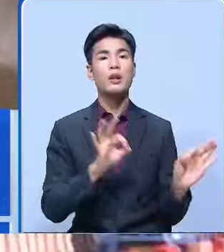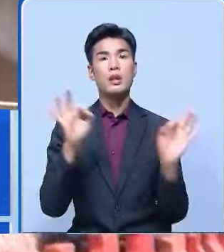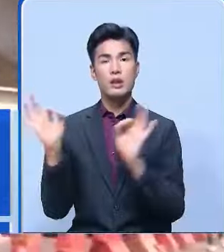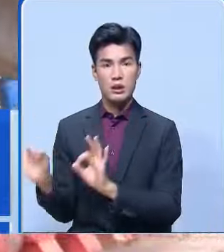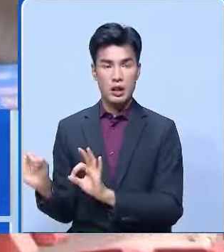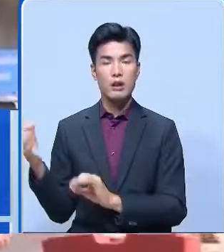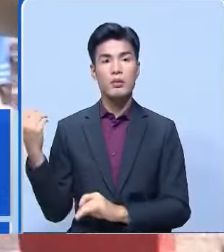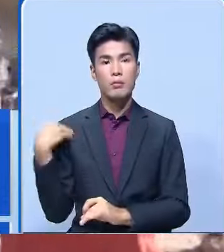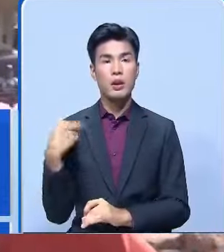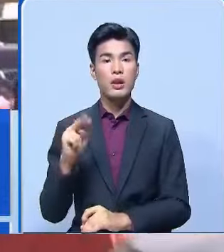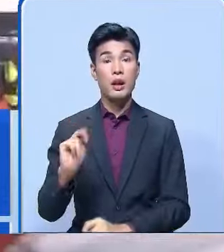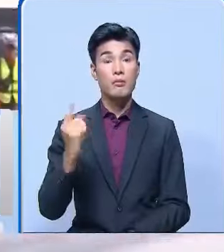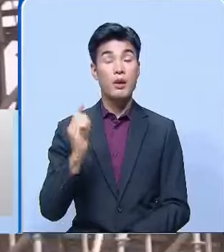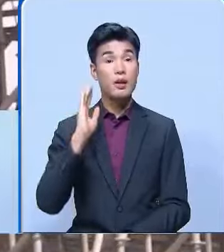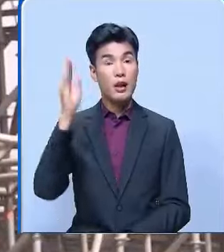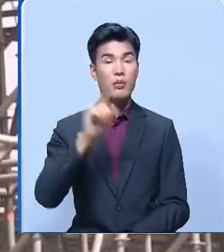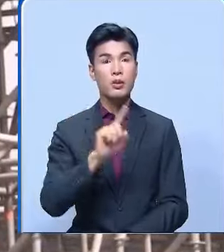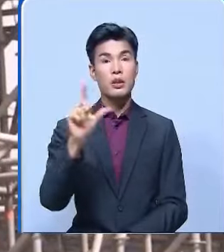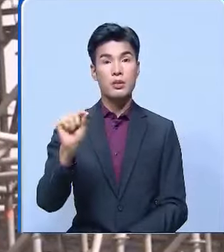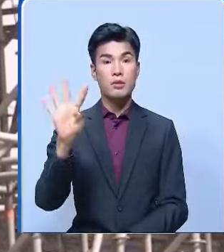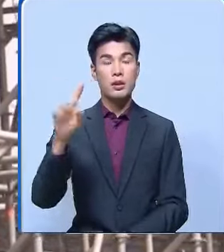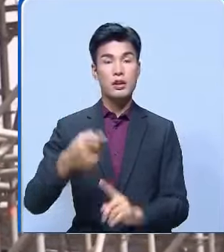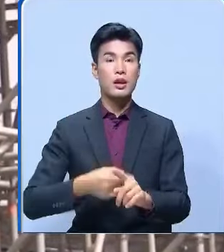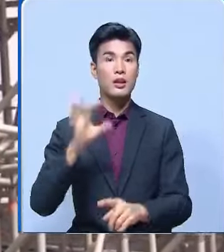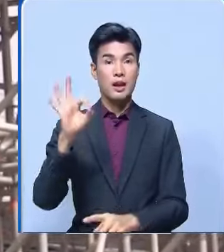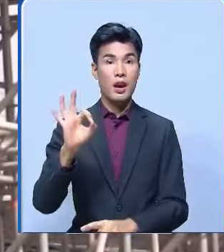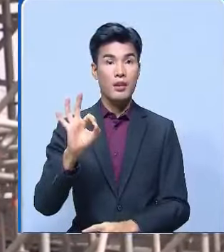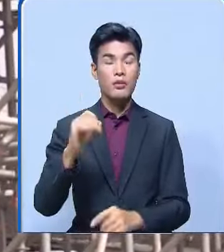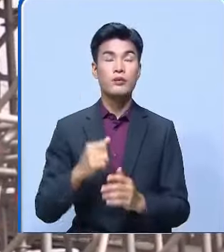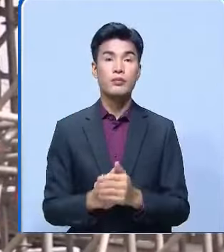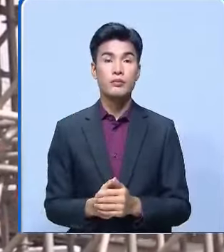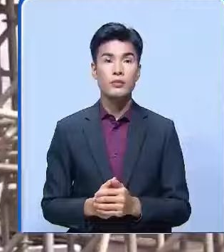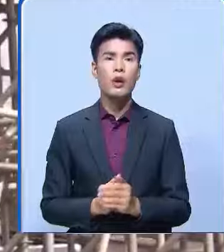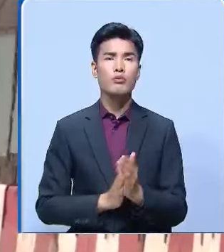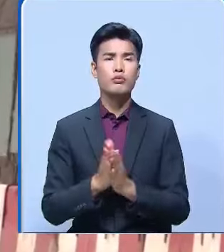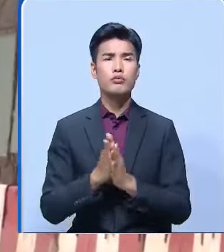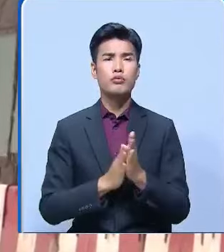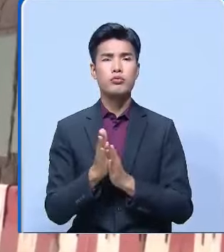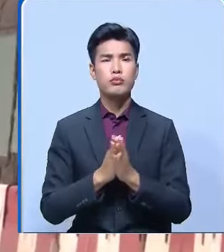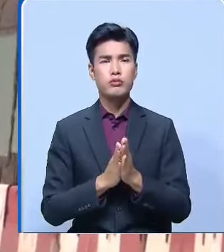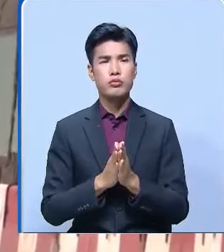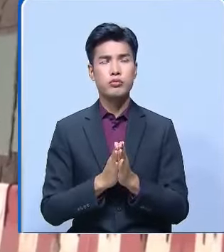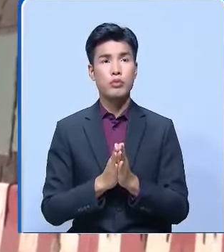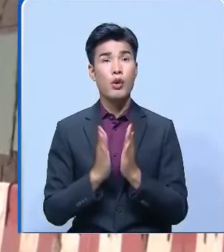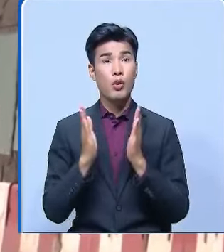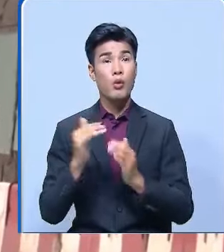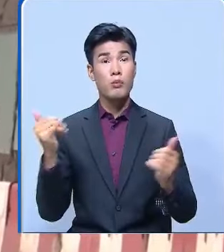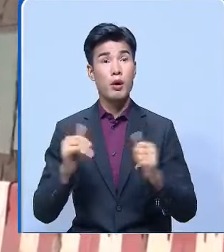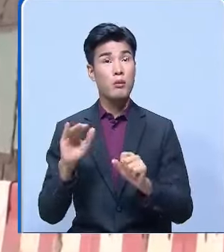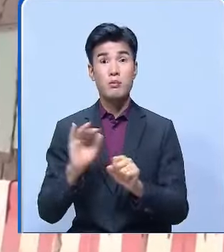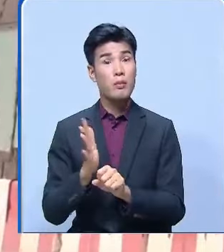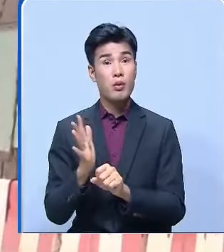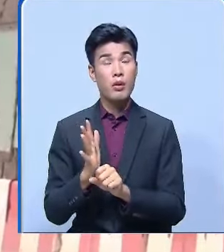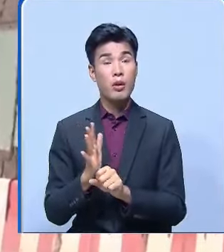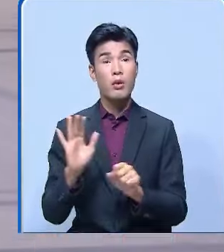ชุมนัดต่อไปเป็นวันที่24กันยายนนี้ต้องลุ้นกันนะคะว่าองค์ประชุมขาดแบบนี้มา